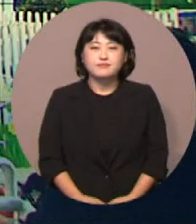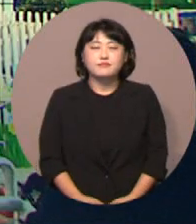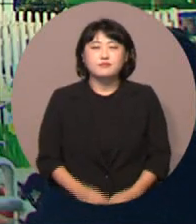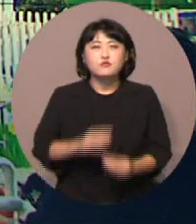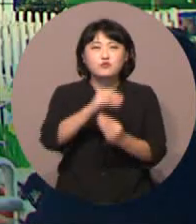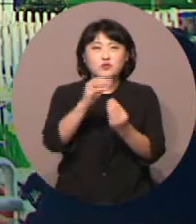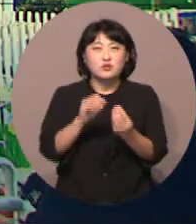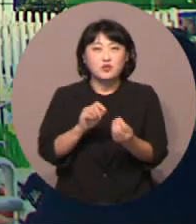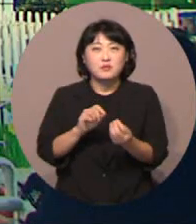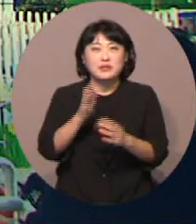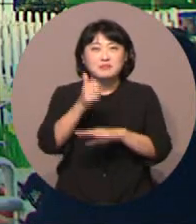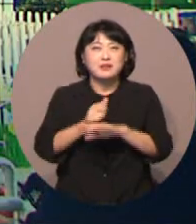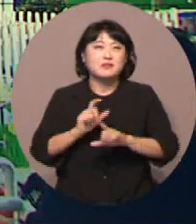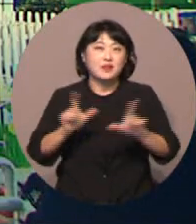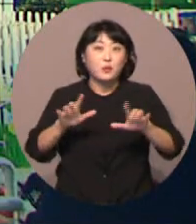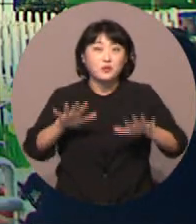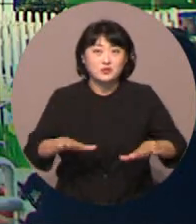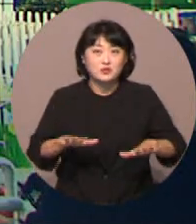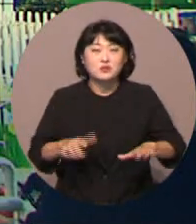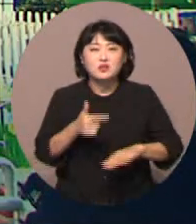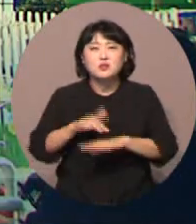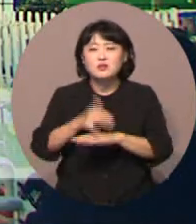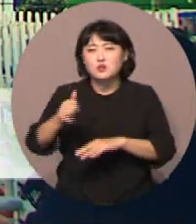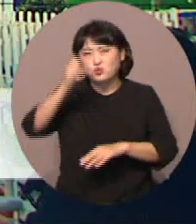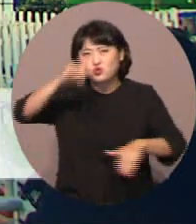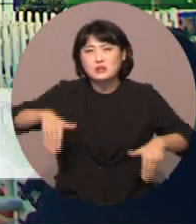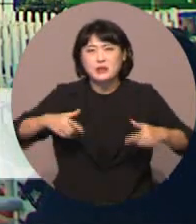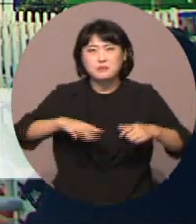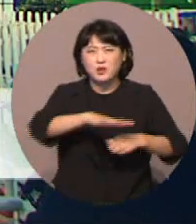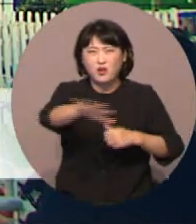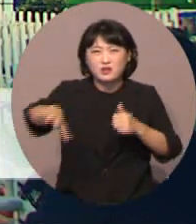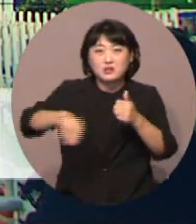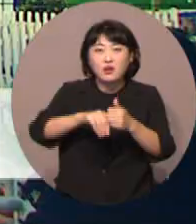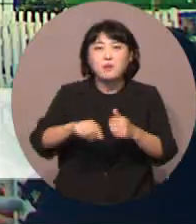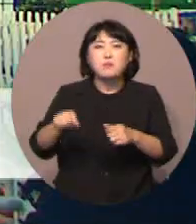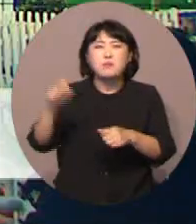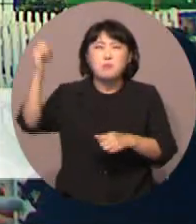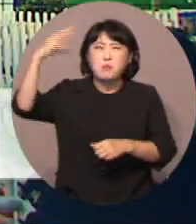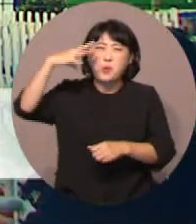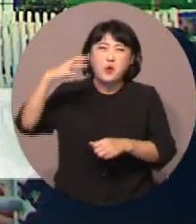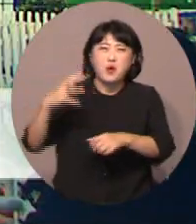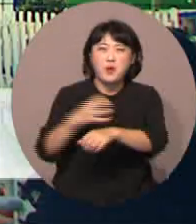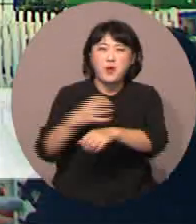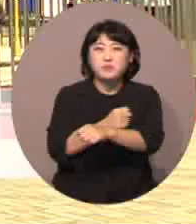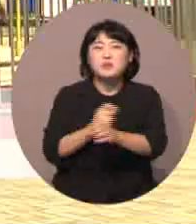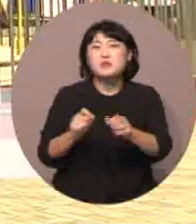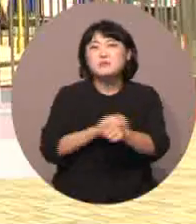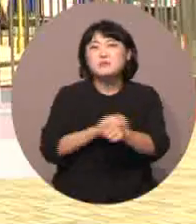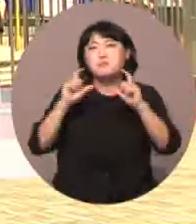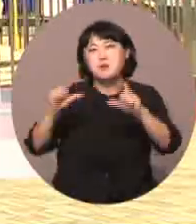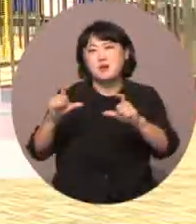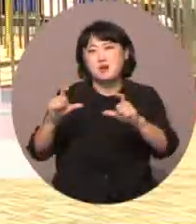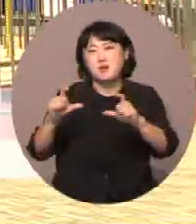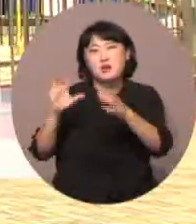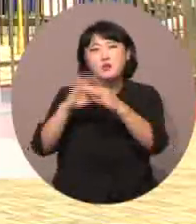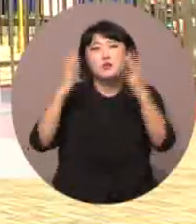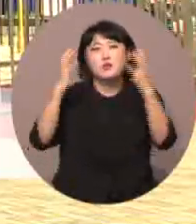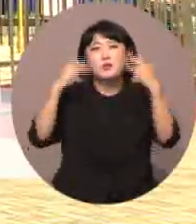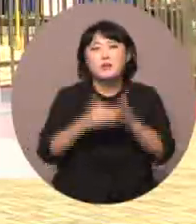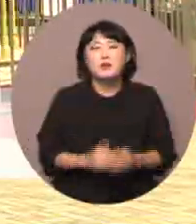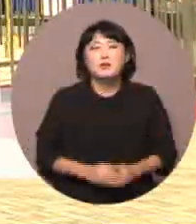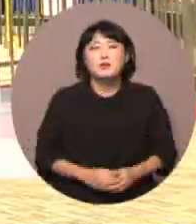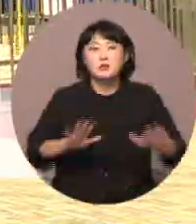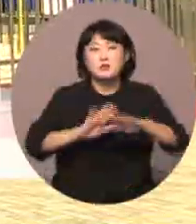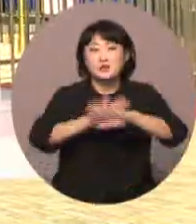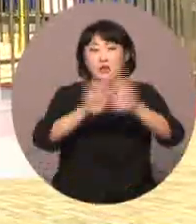출석 여휴 마지막 날인 오늘도 대전과 세중 충남 저역에 폭염 특보가 내려진 가운데 늦더위가 이어졌습니다 오늘